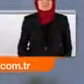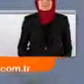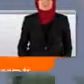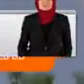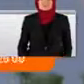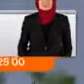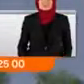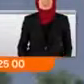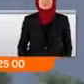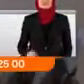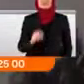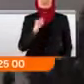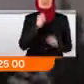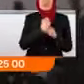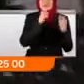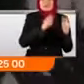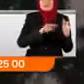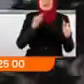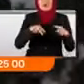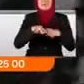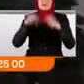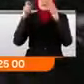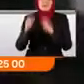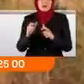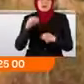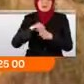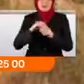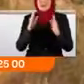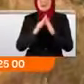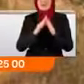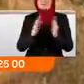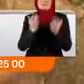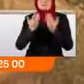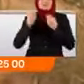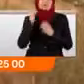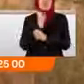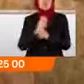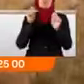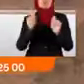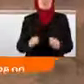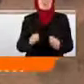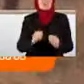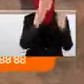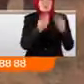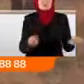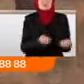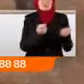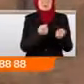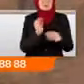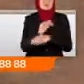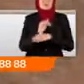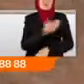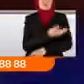ve Ahmetler mahallelerinde evler boşaltıldı söndürme çalışmalarına manavgatlılar da katıldı